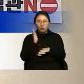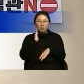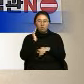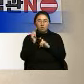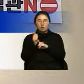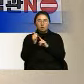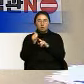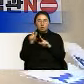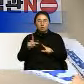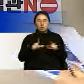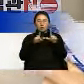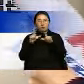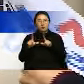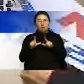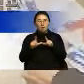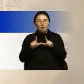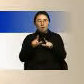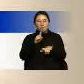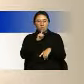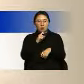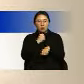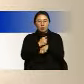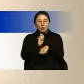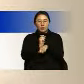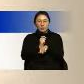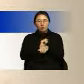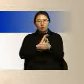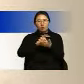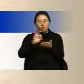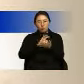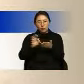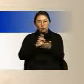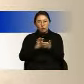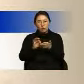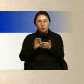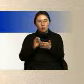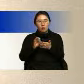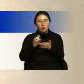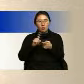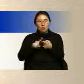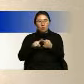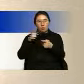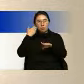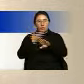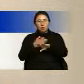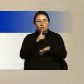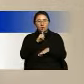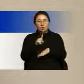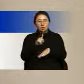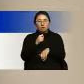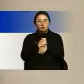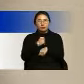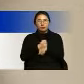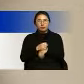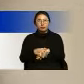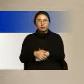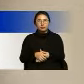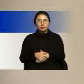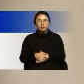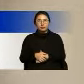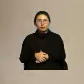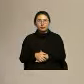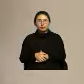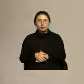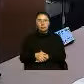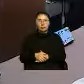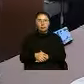얻으면 사자라고 우기면서 행정을 낭비하고 행정 아바 소비하는 것에 대해서 저희가 좀 반대 무질 내려오는데 내고